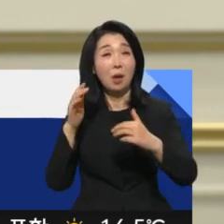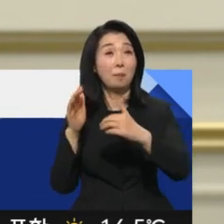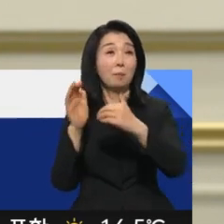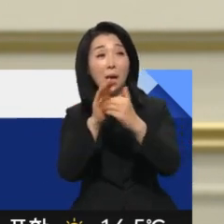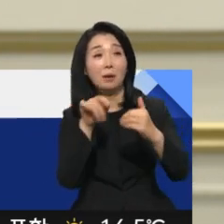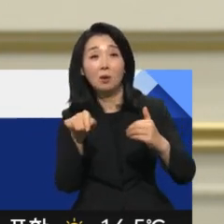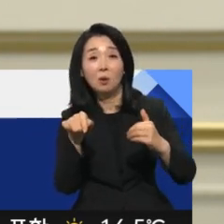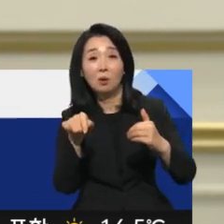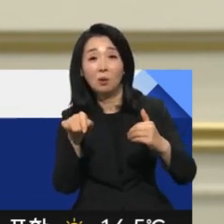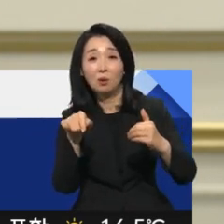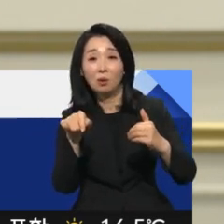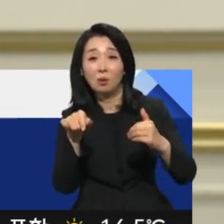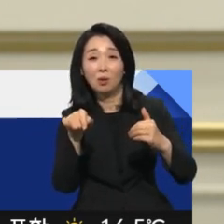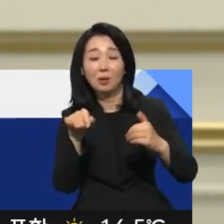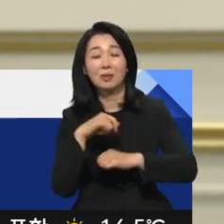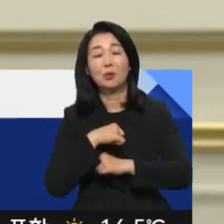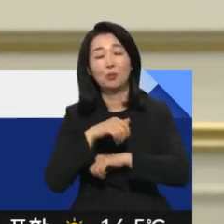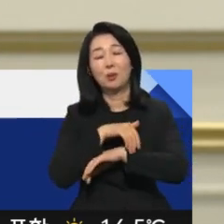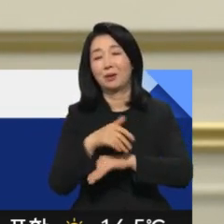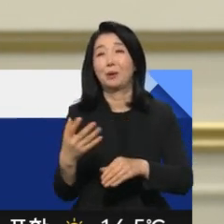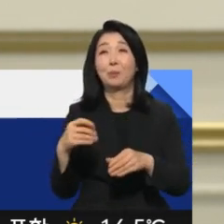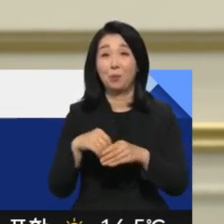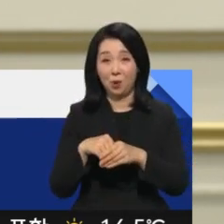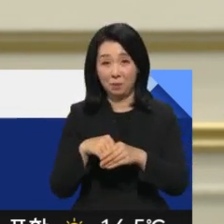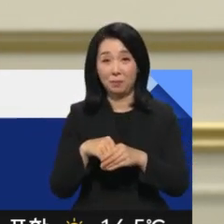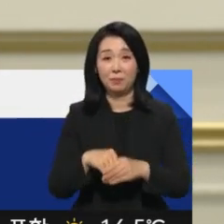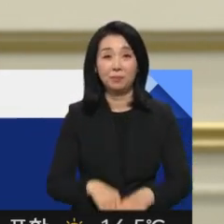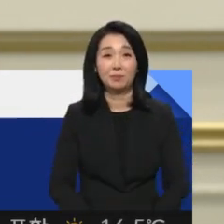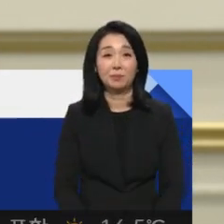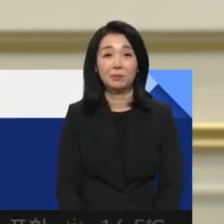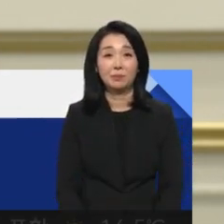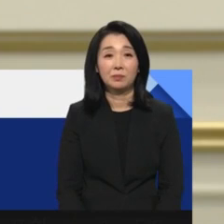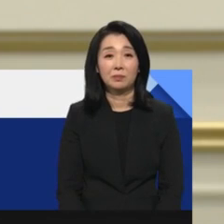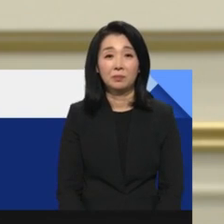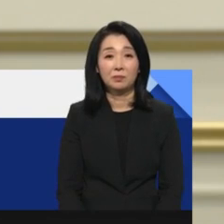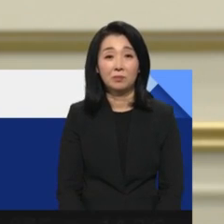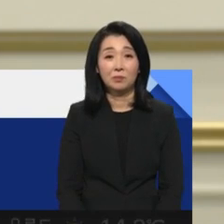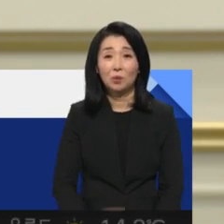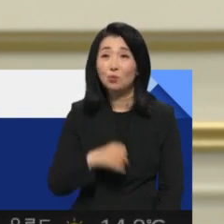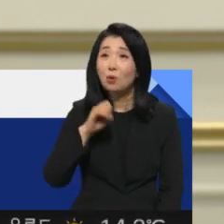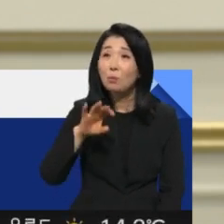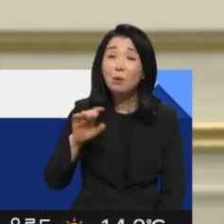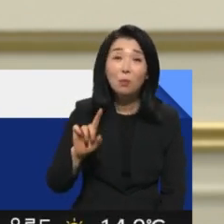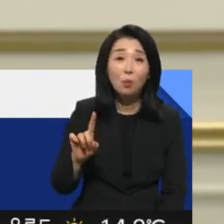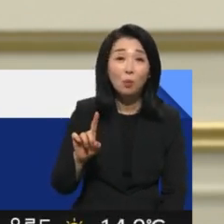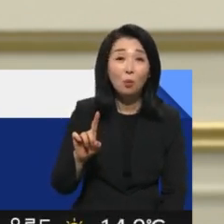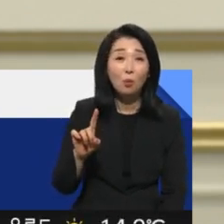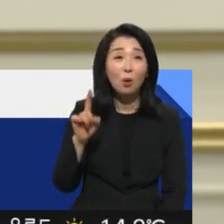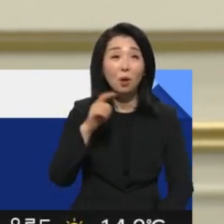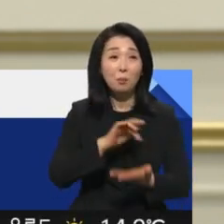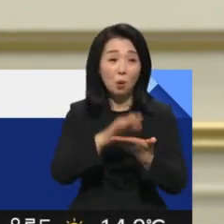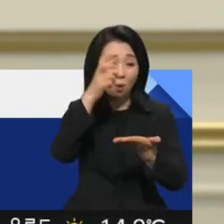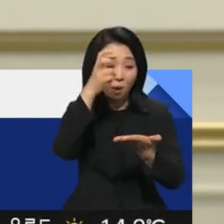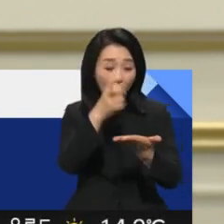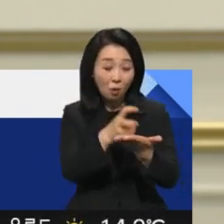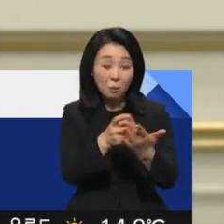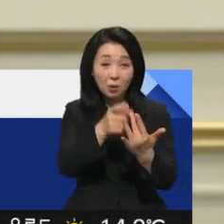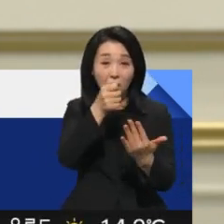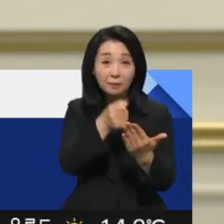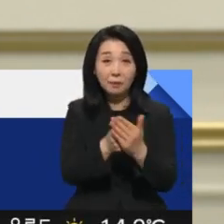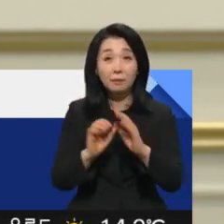것을 이제 국방계획에 집어넣기로 하지 않았습니까 그 누가 뭐라고 그러겠습니까 평화헌법을 채택하는